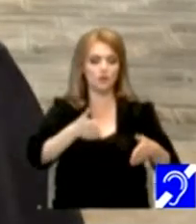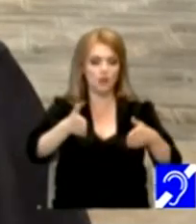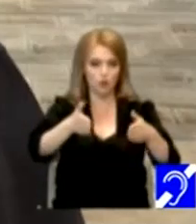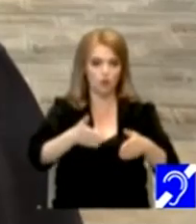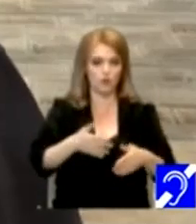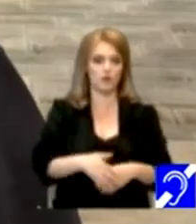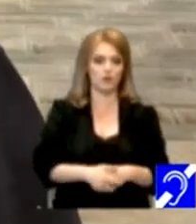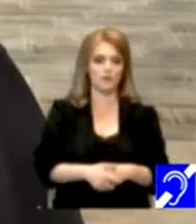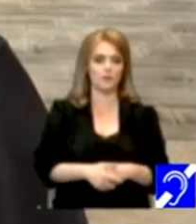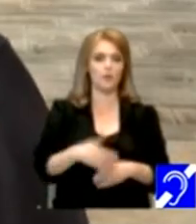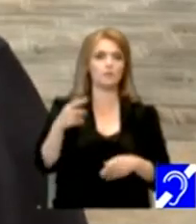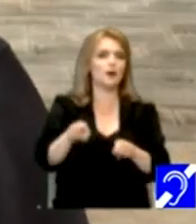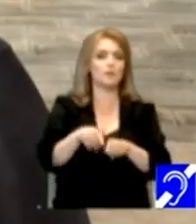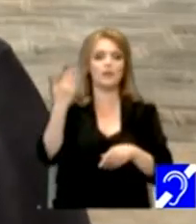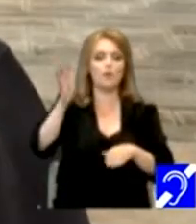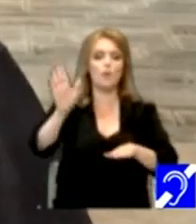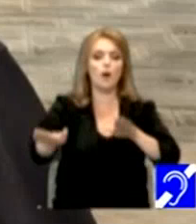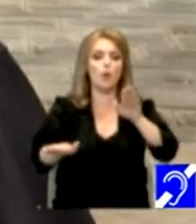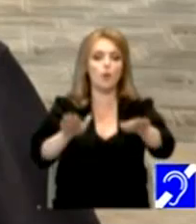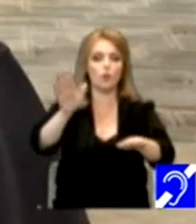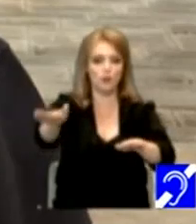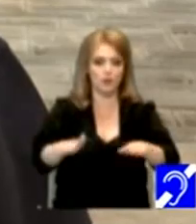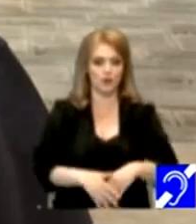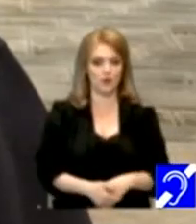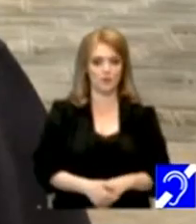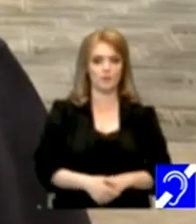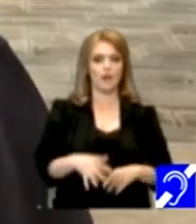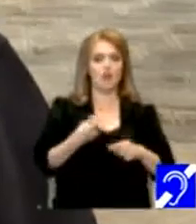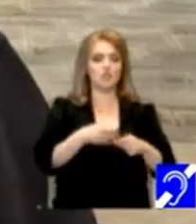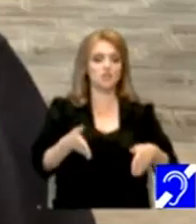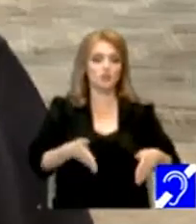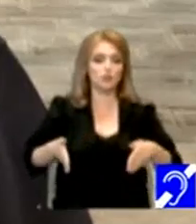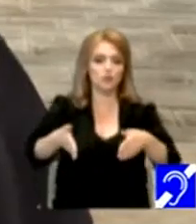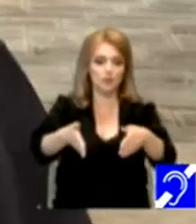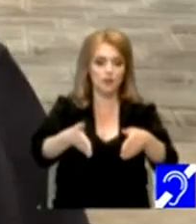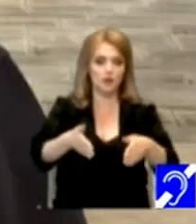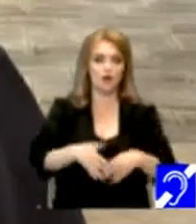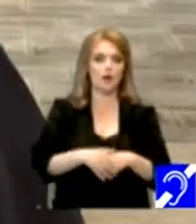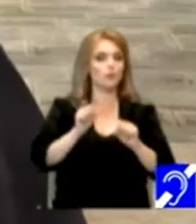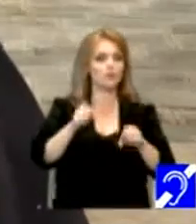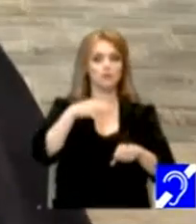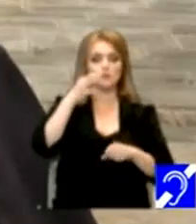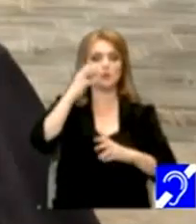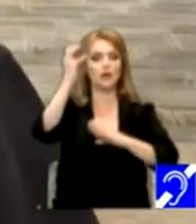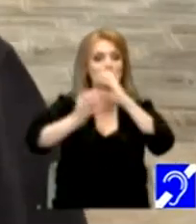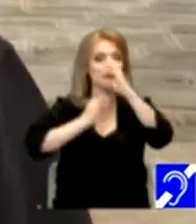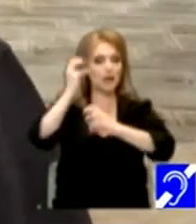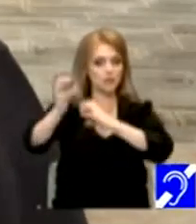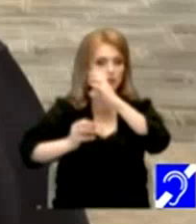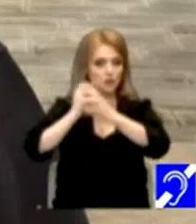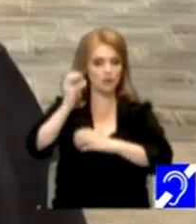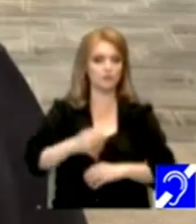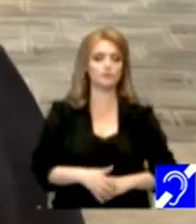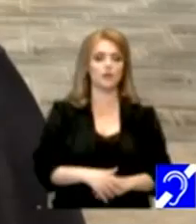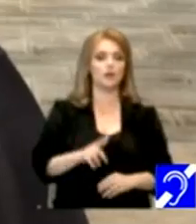sau traseile Ștefan cel Mare, și acesta este un traseu putem să zicem, internațional, deoarece este,